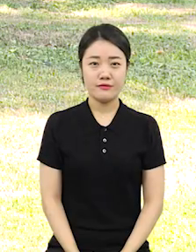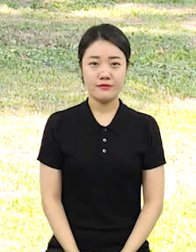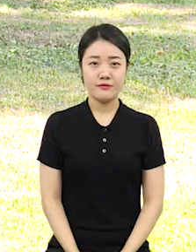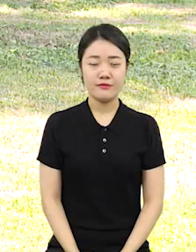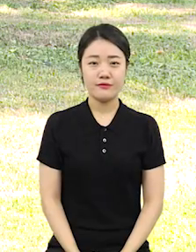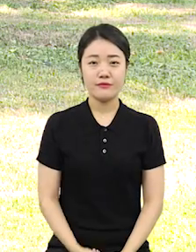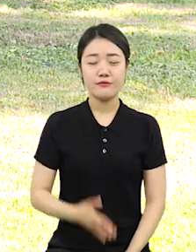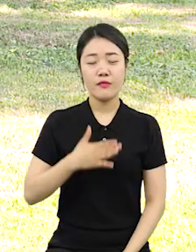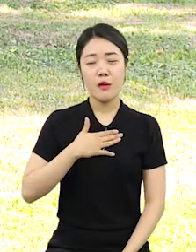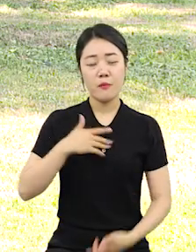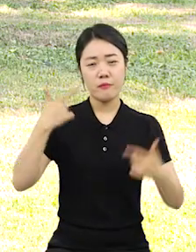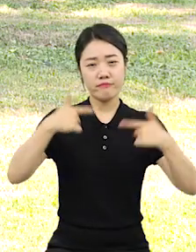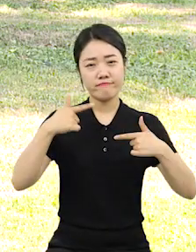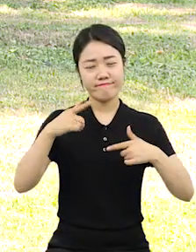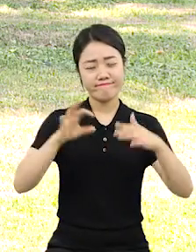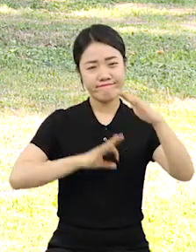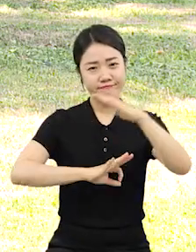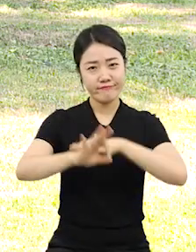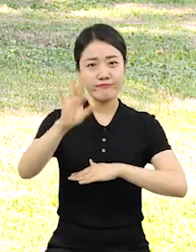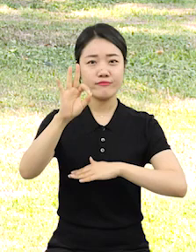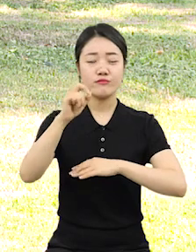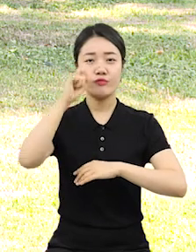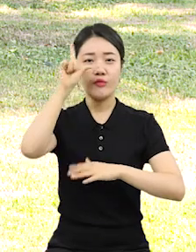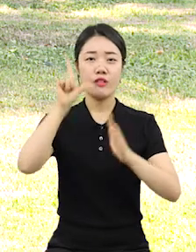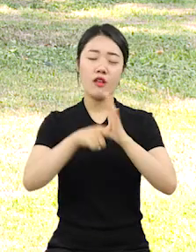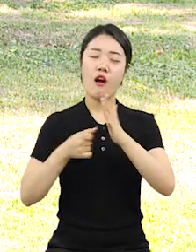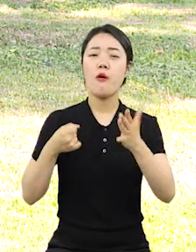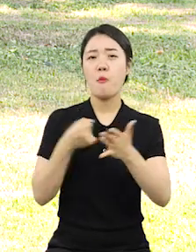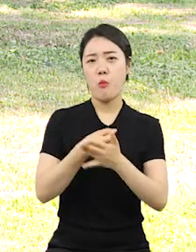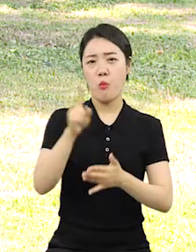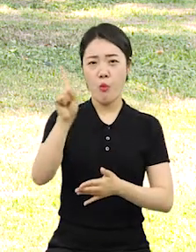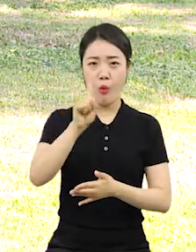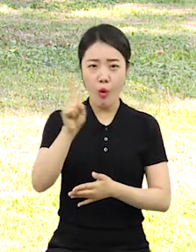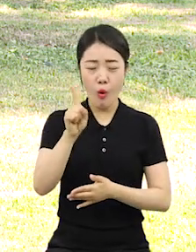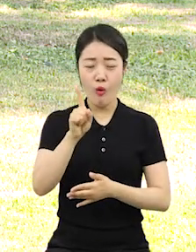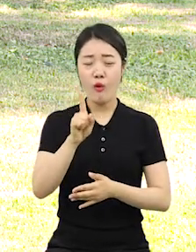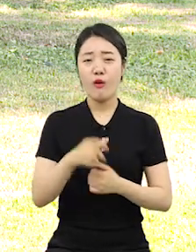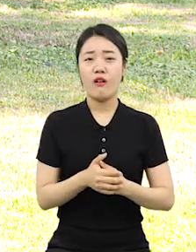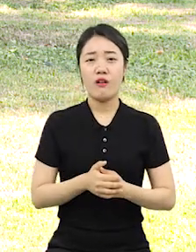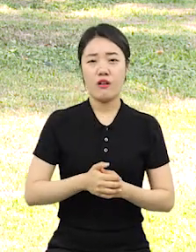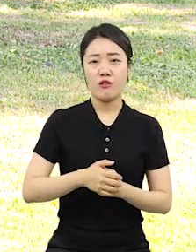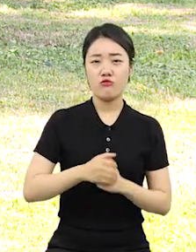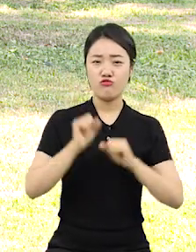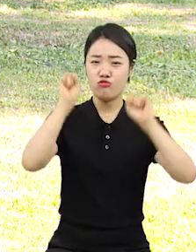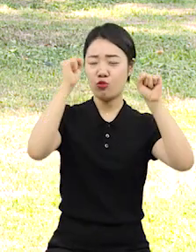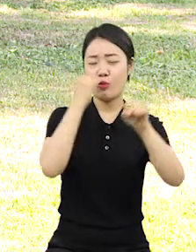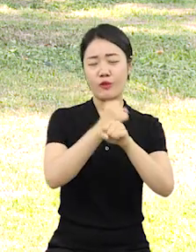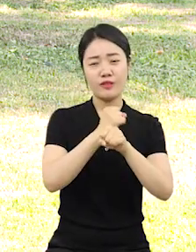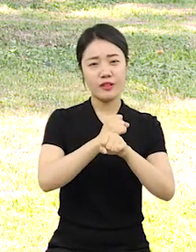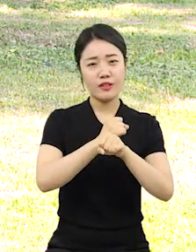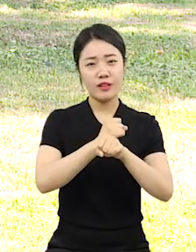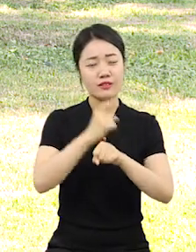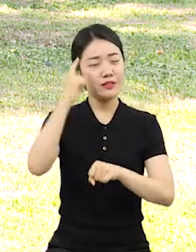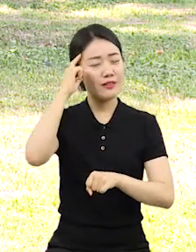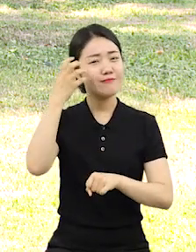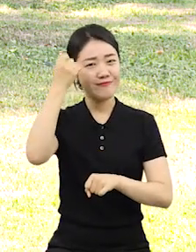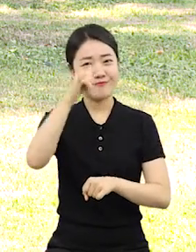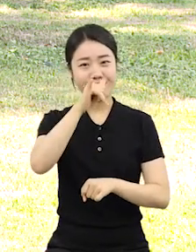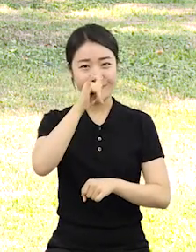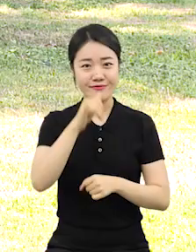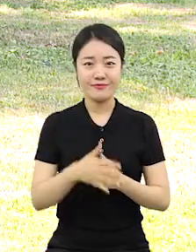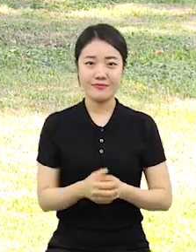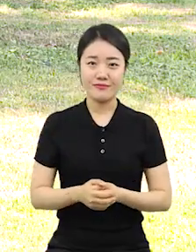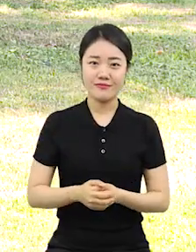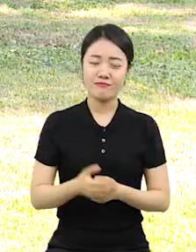네, 우리는 매일 아침 눈을 뜨며 새로운 다짐을 합니다. 그중 대표적인 게 바로 운동해야지 하는 마음이 아닐까